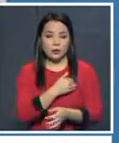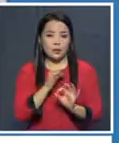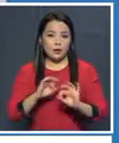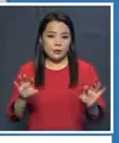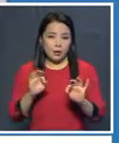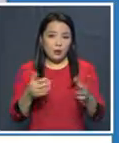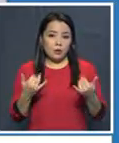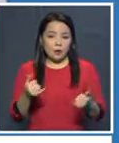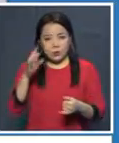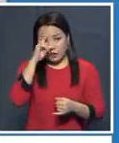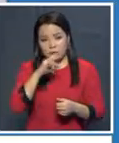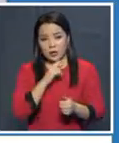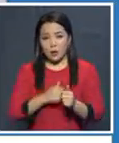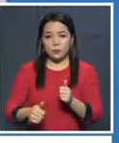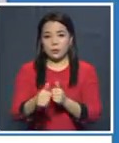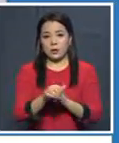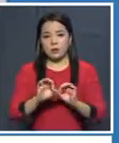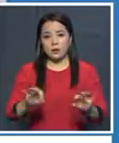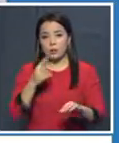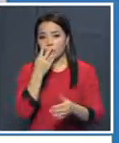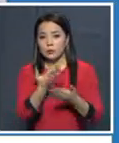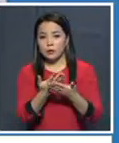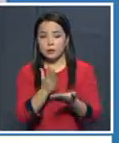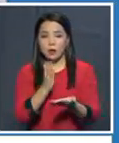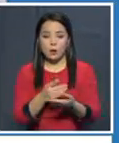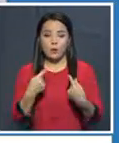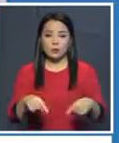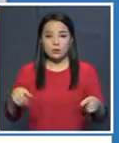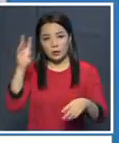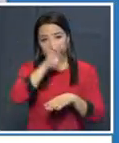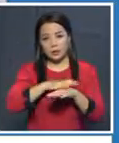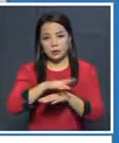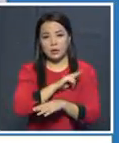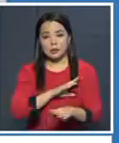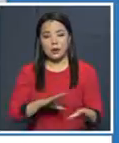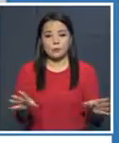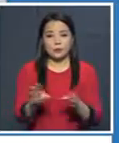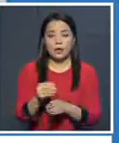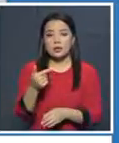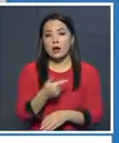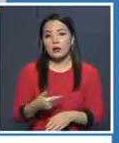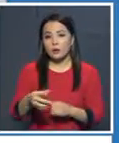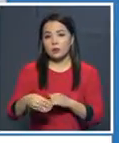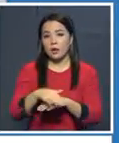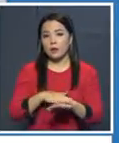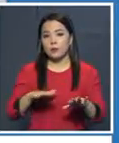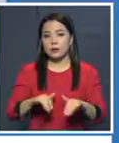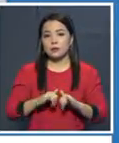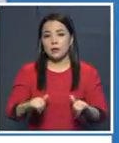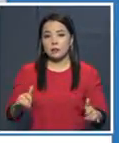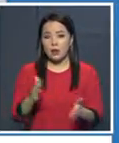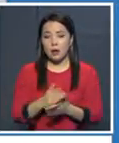қадам. Осылай Қазақстан көшбасшы екенін білдірді. Сондай-ақ өзге елдермен серіктестік орнатуда да географиясы кеңіп жатыр. Ал АҚШ